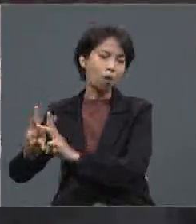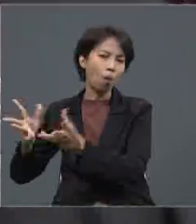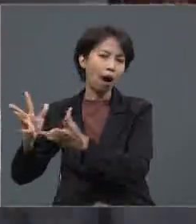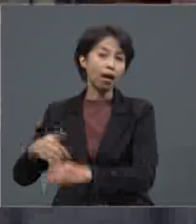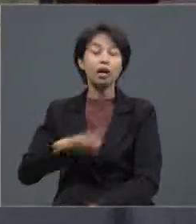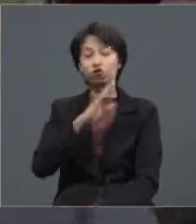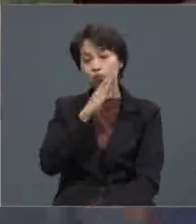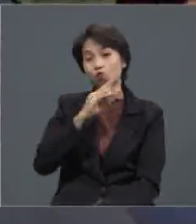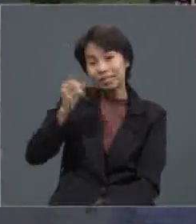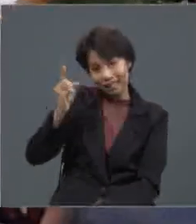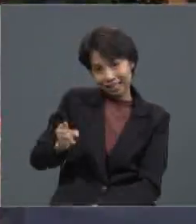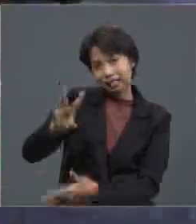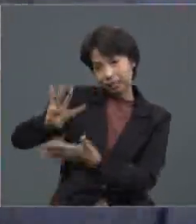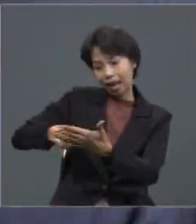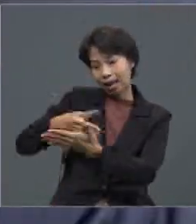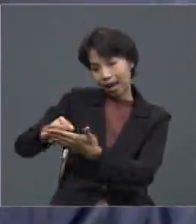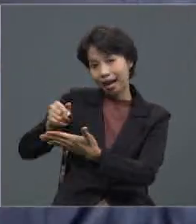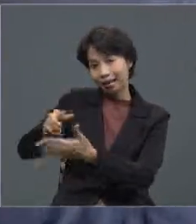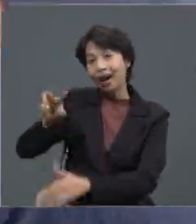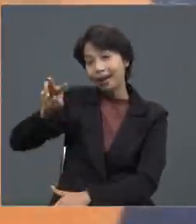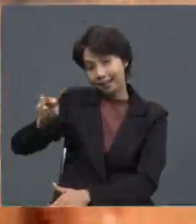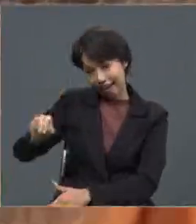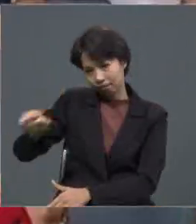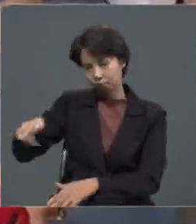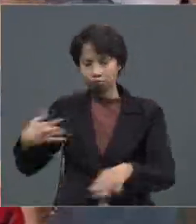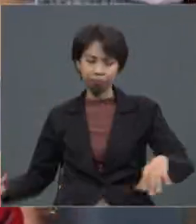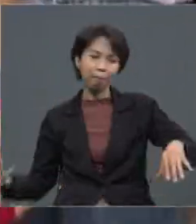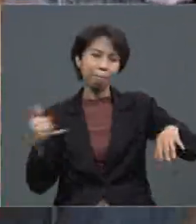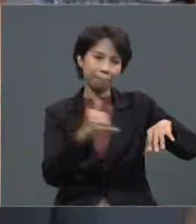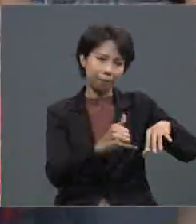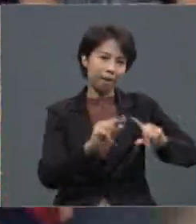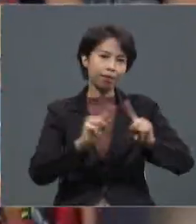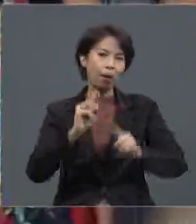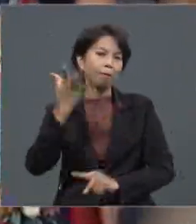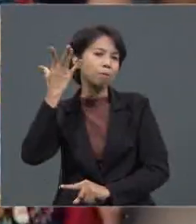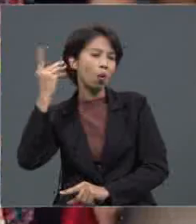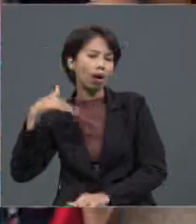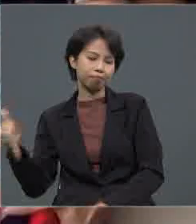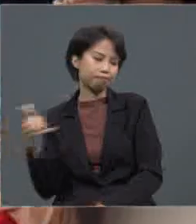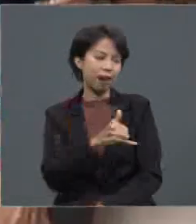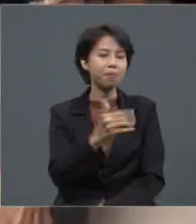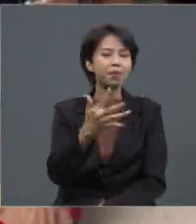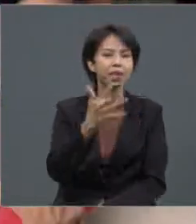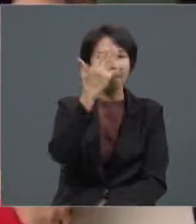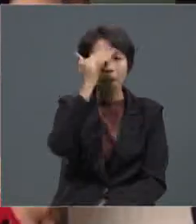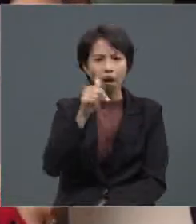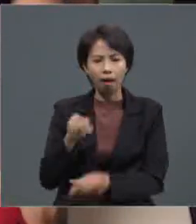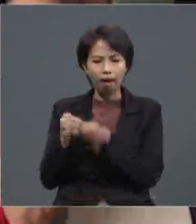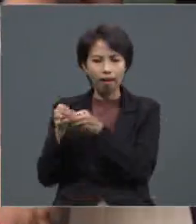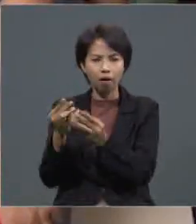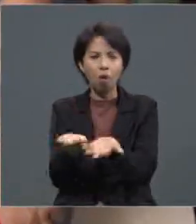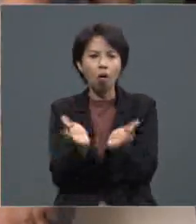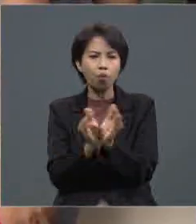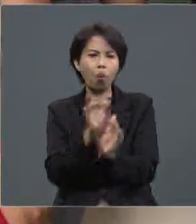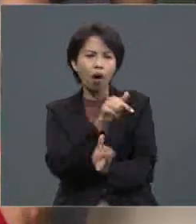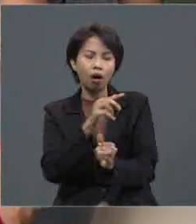ยเจ้าหน้าที่พม.จะต้องเดินทางไปตามที่ได้รับแจ้งไว้อย่างแน่นอนแต่เมื่อวานนี้ไม่ได้เดินทางไปเพราะอย่างที่บอกไปอยู่ๆครอบครัวของเ